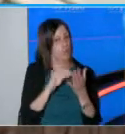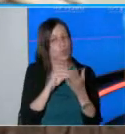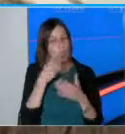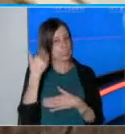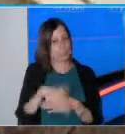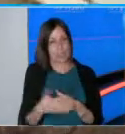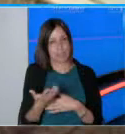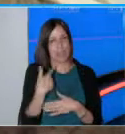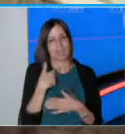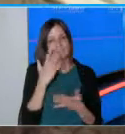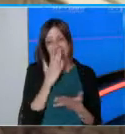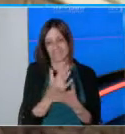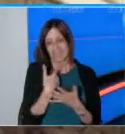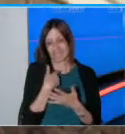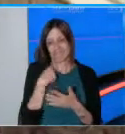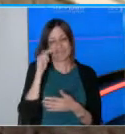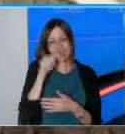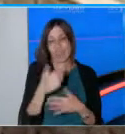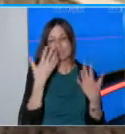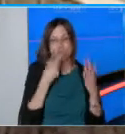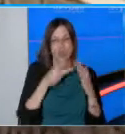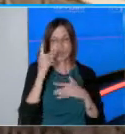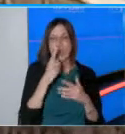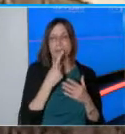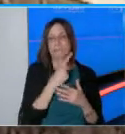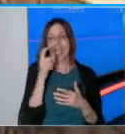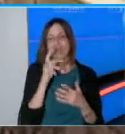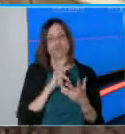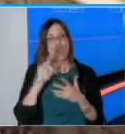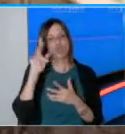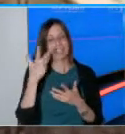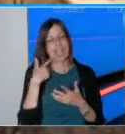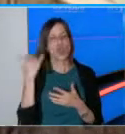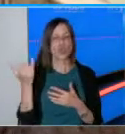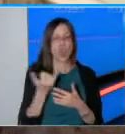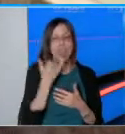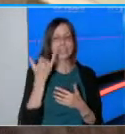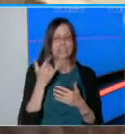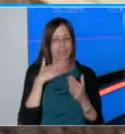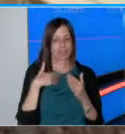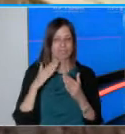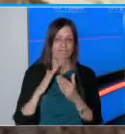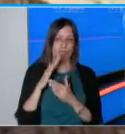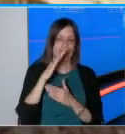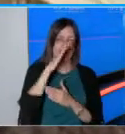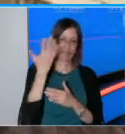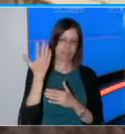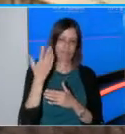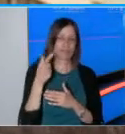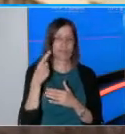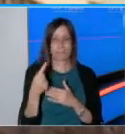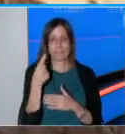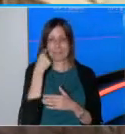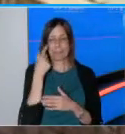הסתיימה, ואנחנו נגיע למספר יותר מ-113, כך שכל הזמן המגמה היא בעלייה,